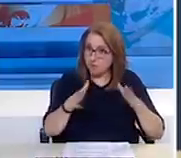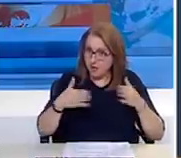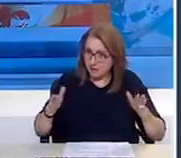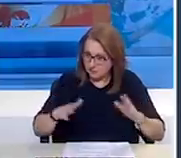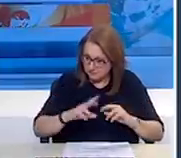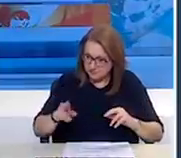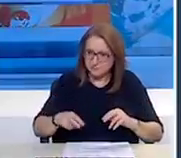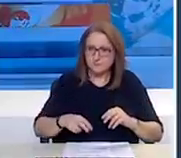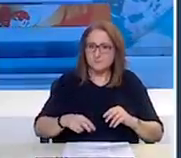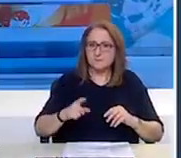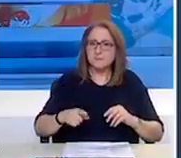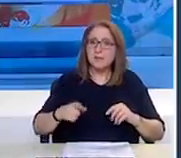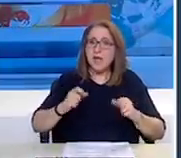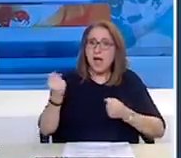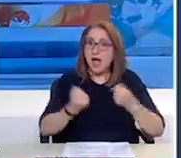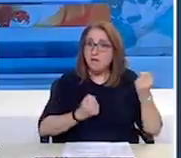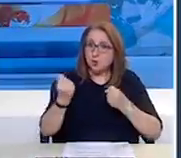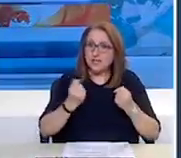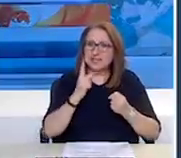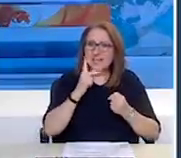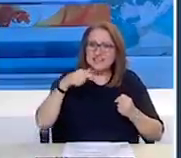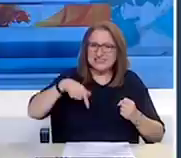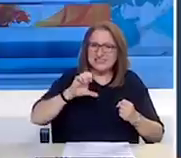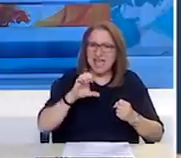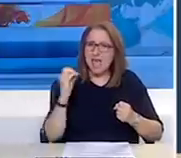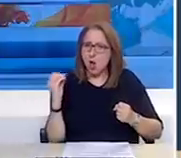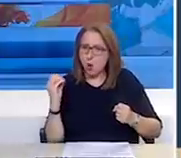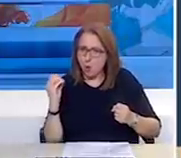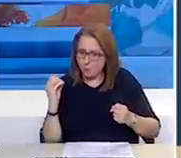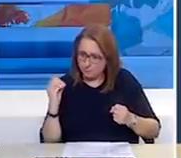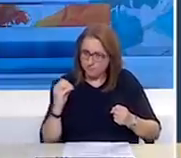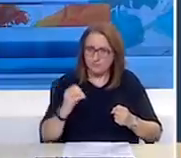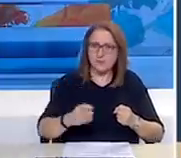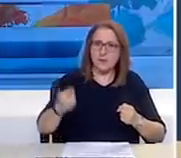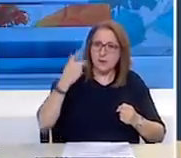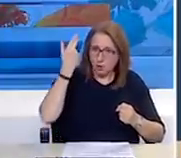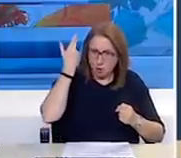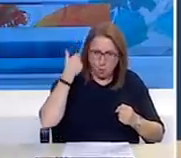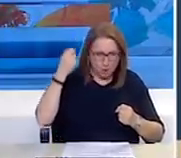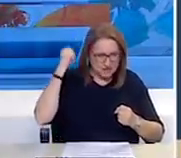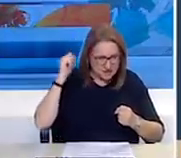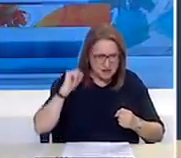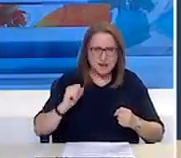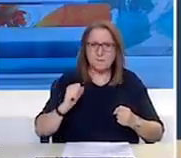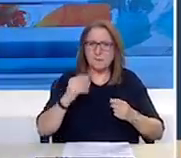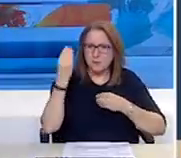υπηρεσίες τεχνικού ελέγχου οχημάτων, τακτέο, δραστηριότητες κομμωτηρίων, κουρίων και κέντρων